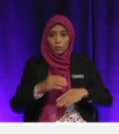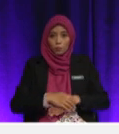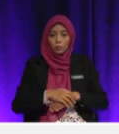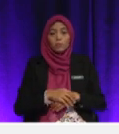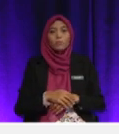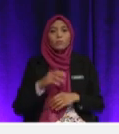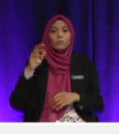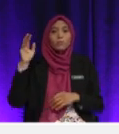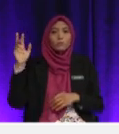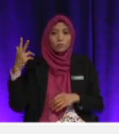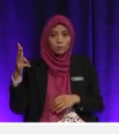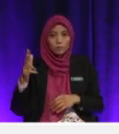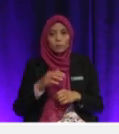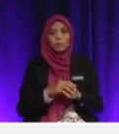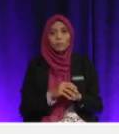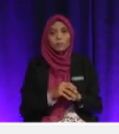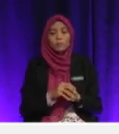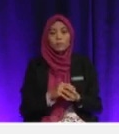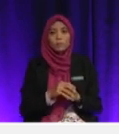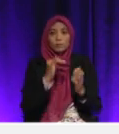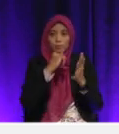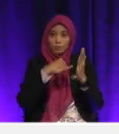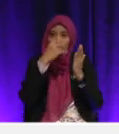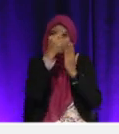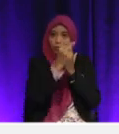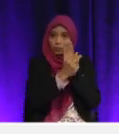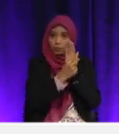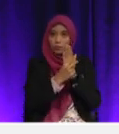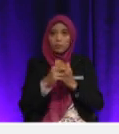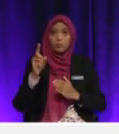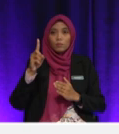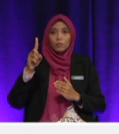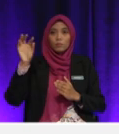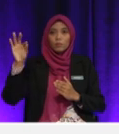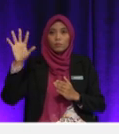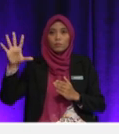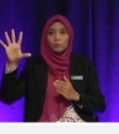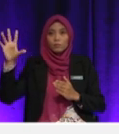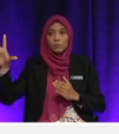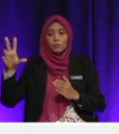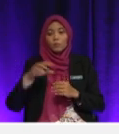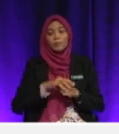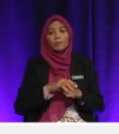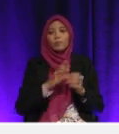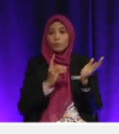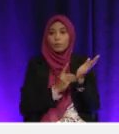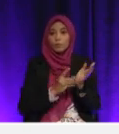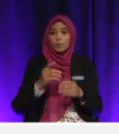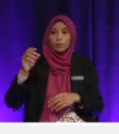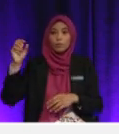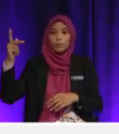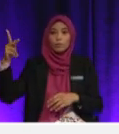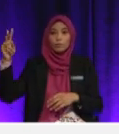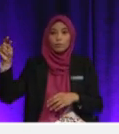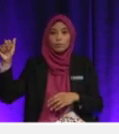peoples progressive Pati Januari 1953 pemimpin dia adalah dokto sknapati